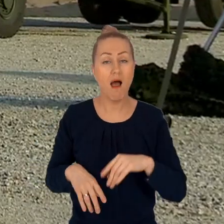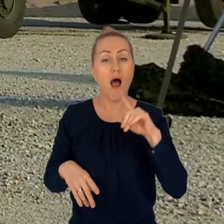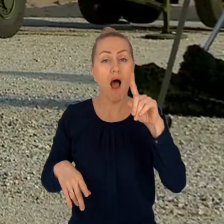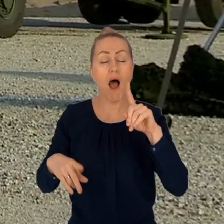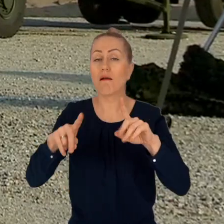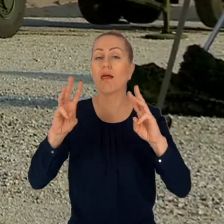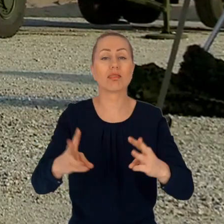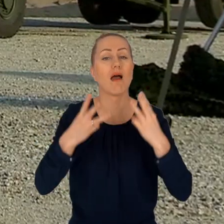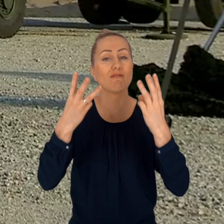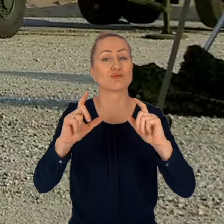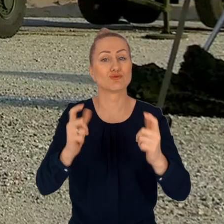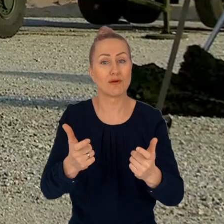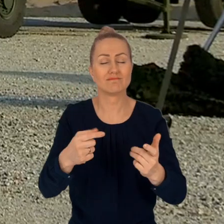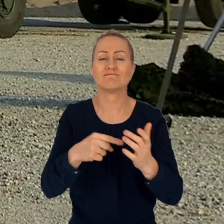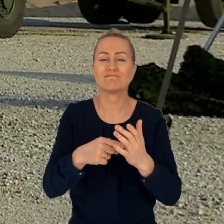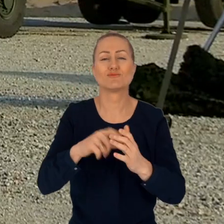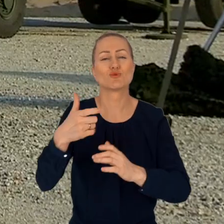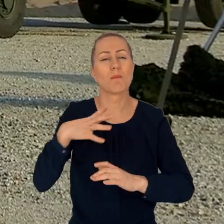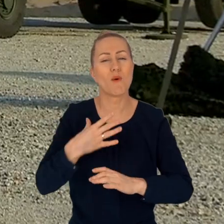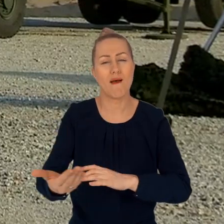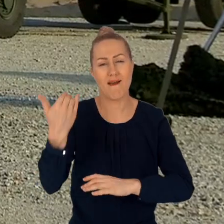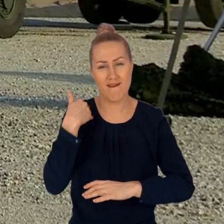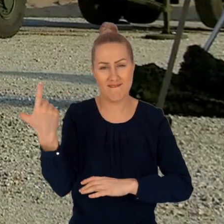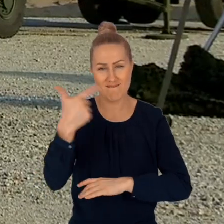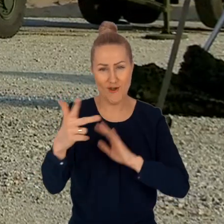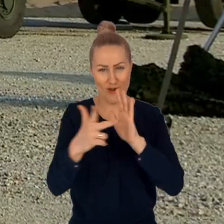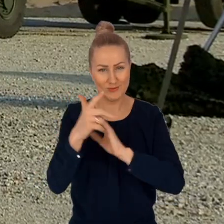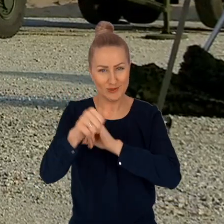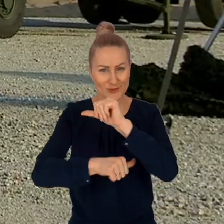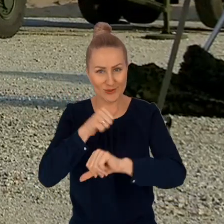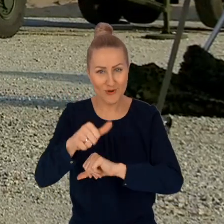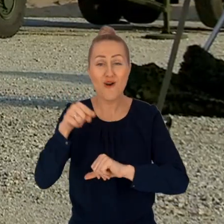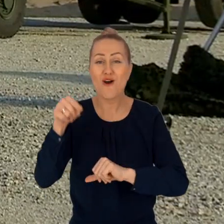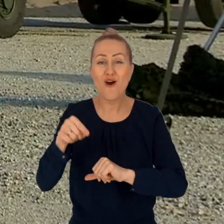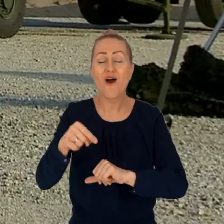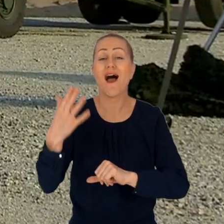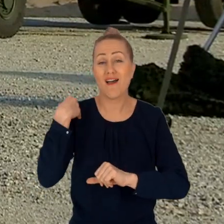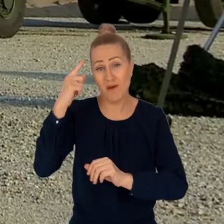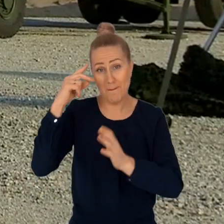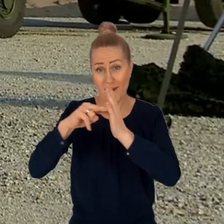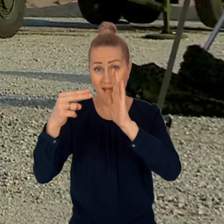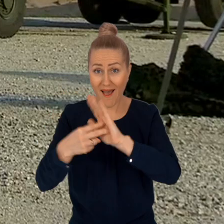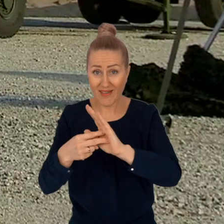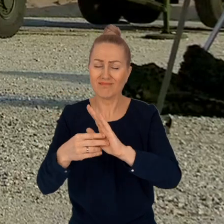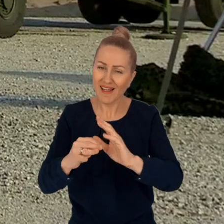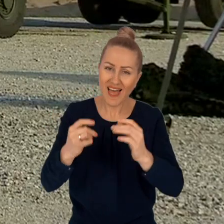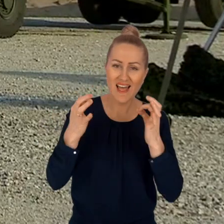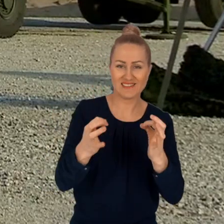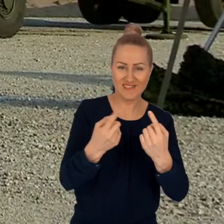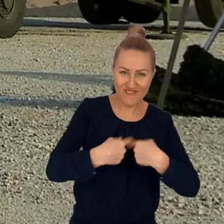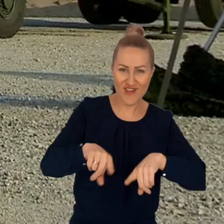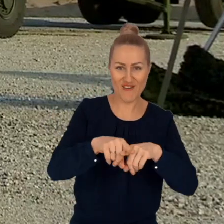to, co było w 2018 roku tylko planem, materializuje się w tym roku, dzisiaj,